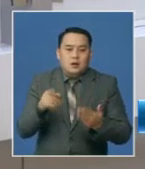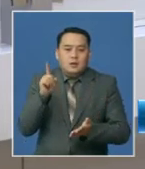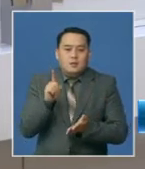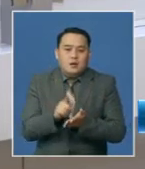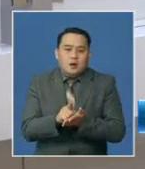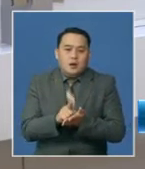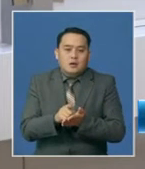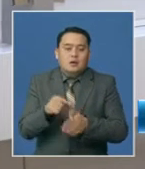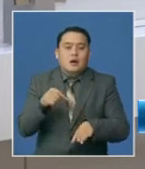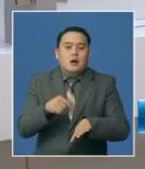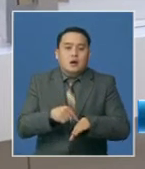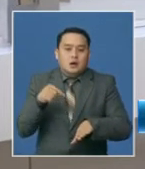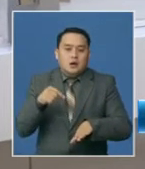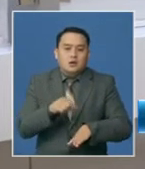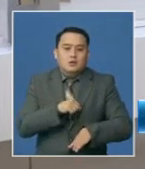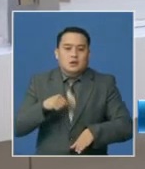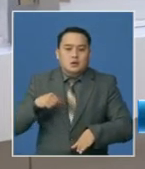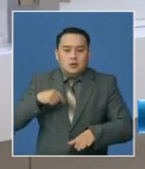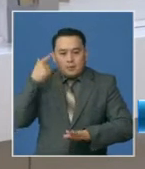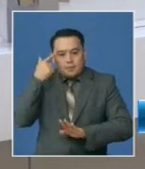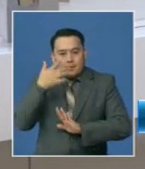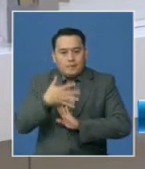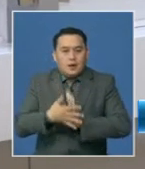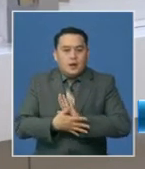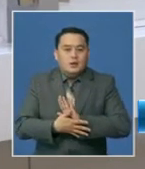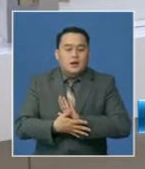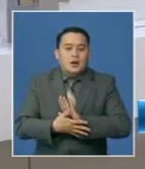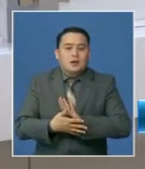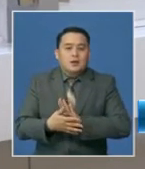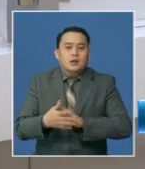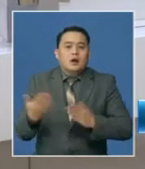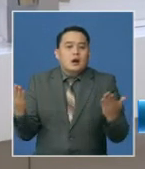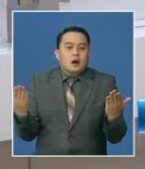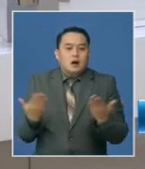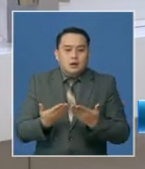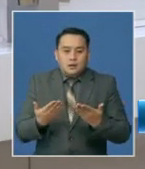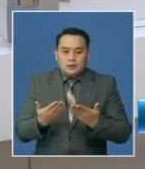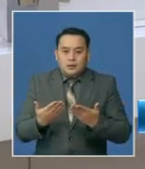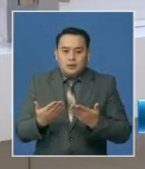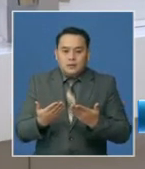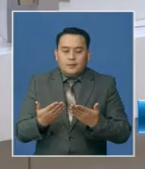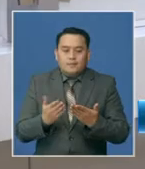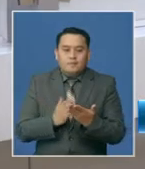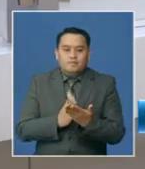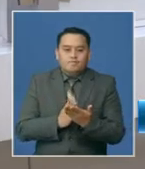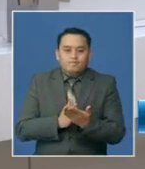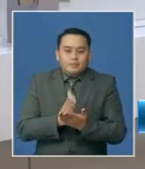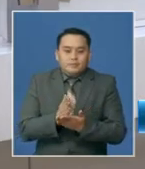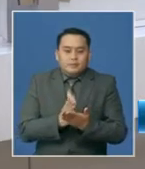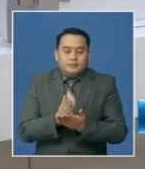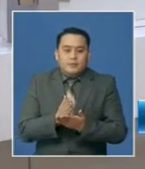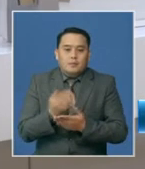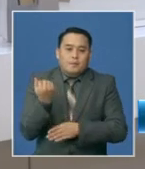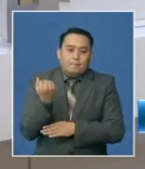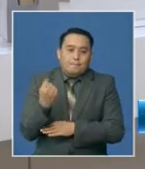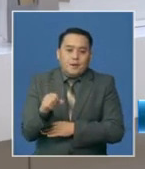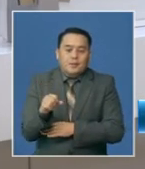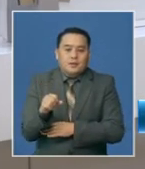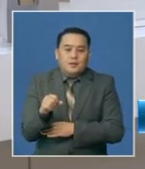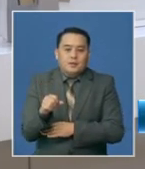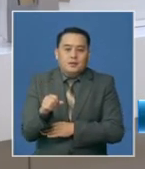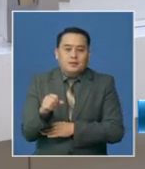богатым государством. И несомненно, конечно, то, что в преддверии 25-летия